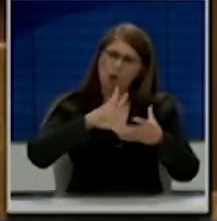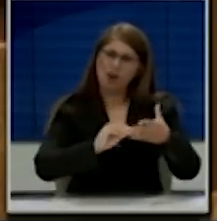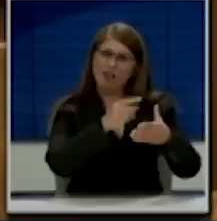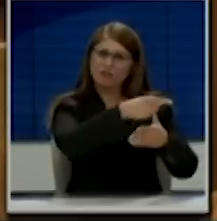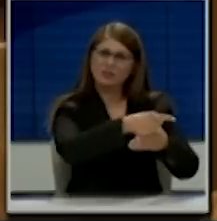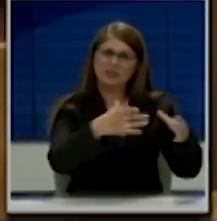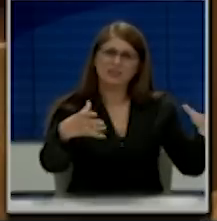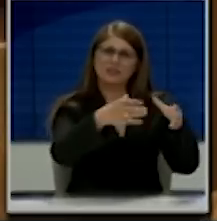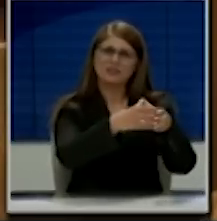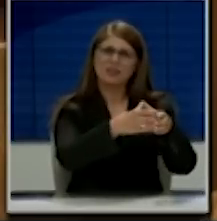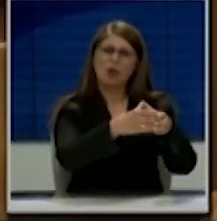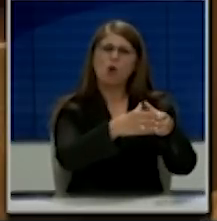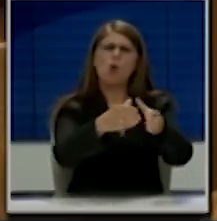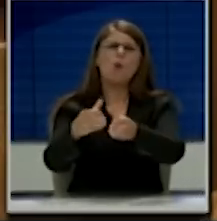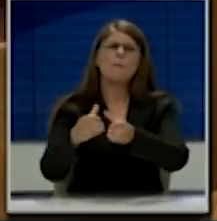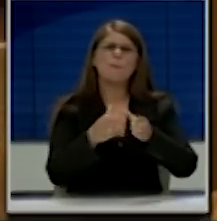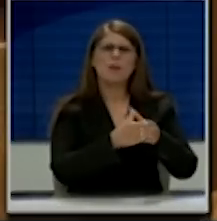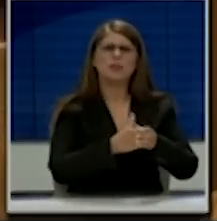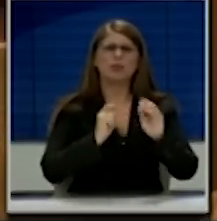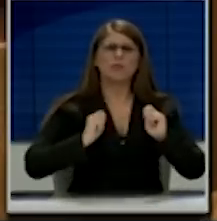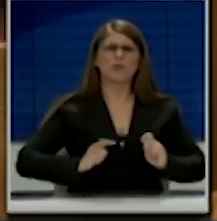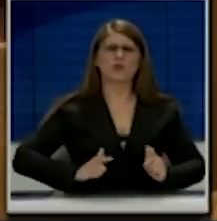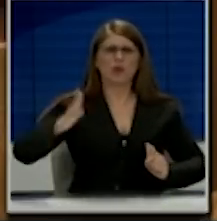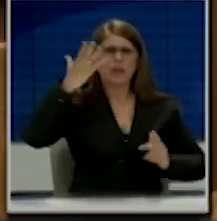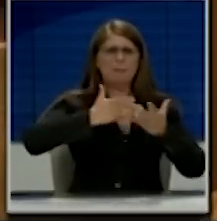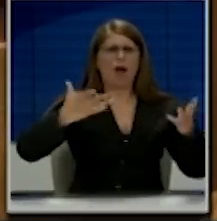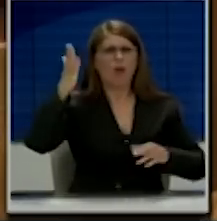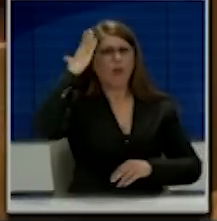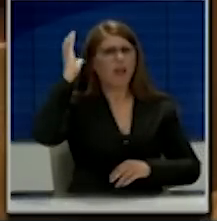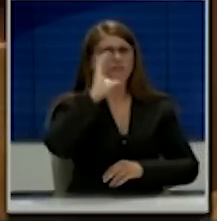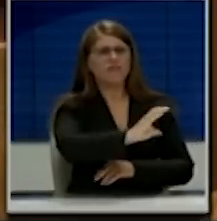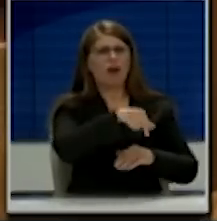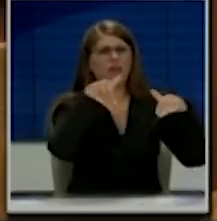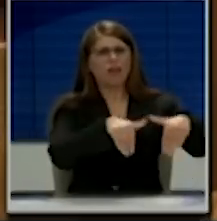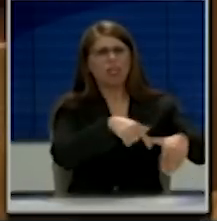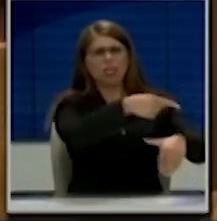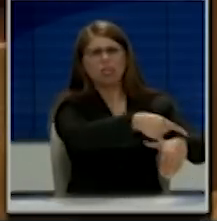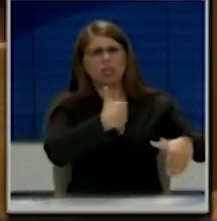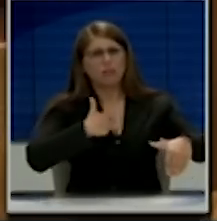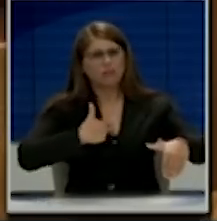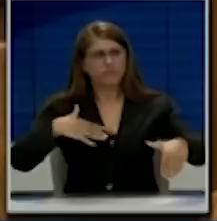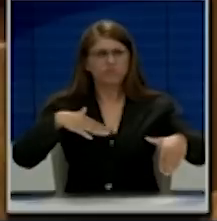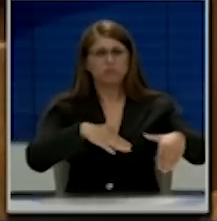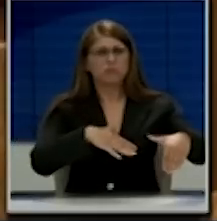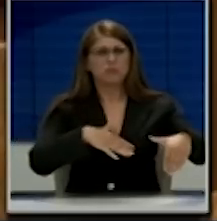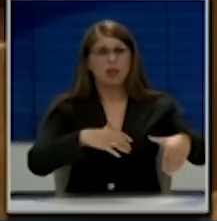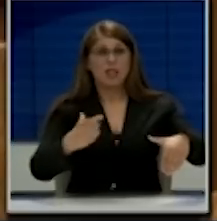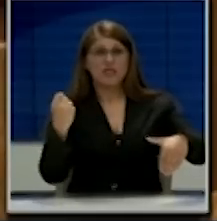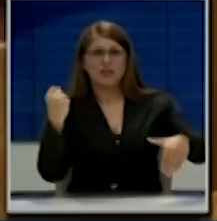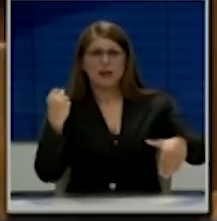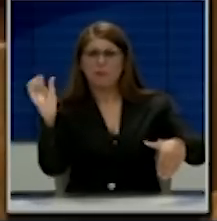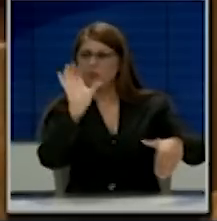τα κόμματα του μεγάλου κεφαλαίου και οι διάφορες κυβερνήσεις σας. Δυναμώνει η αναζήτηση λύσης